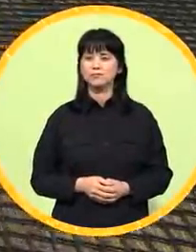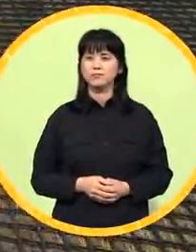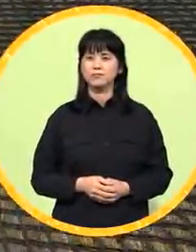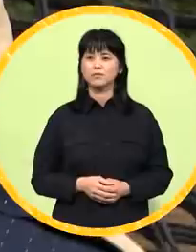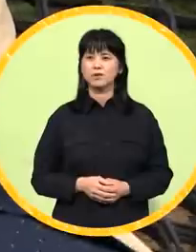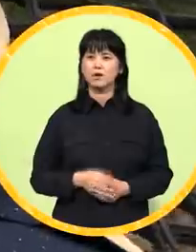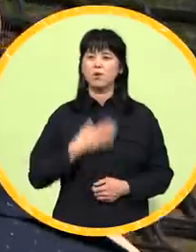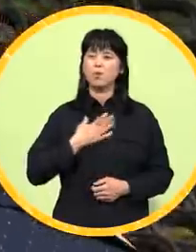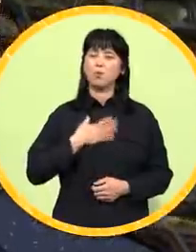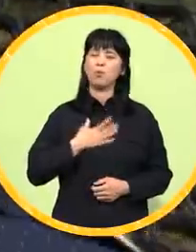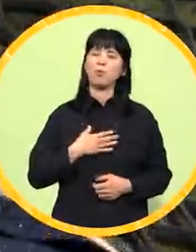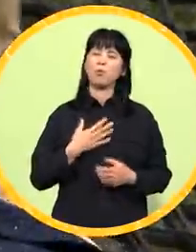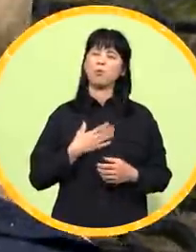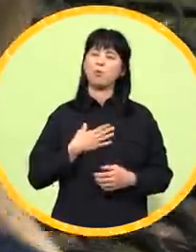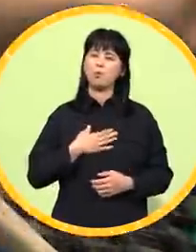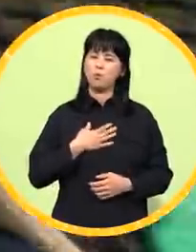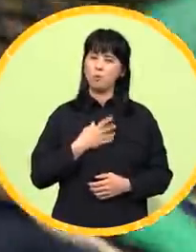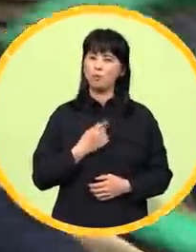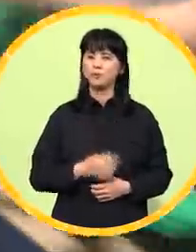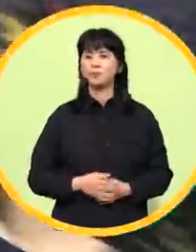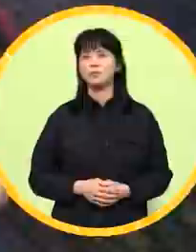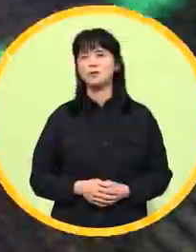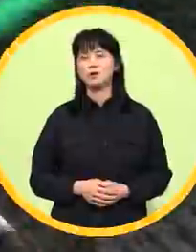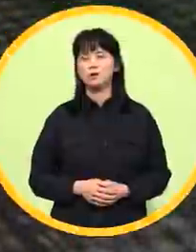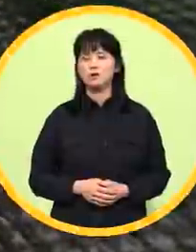こうですか気持よかったーー